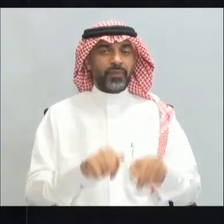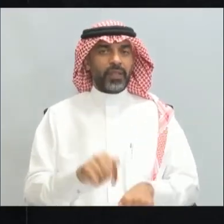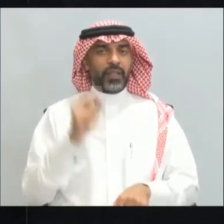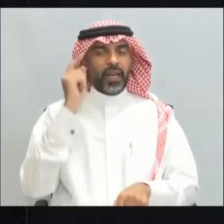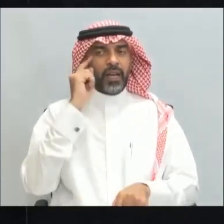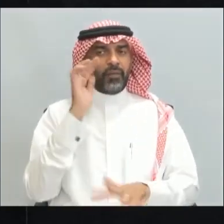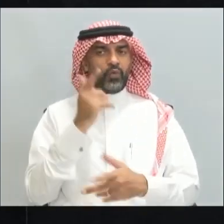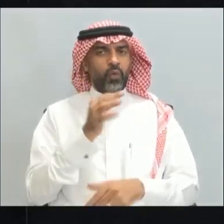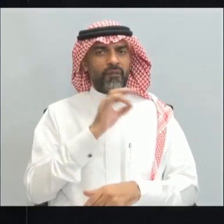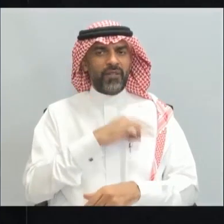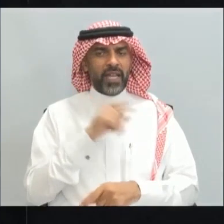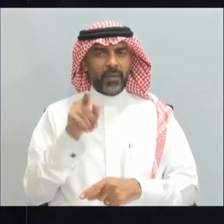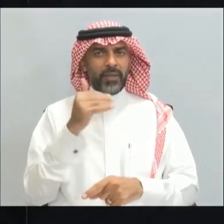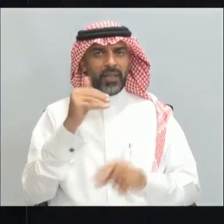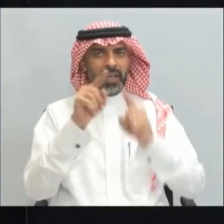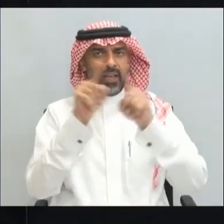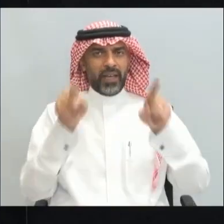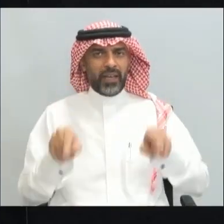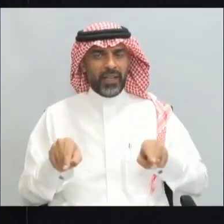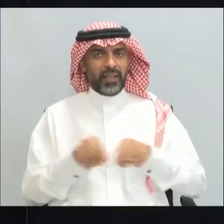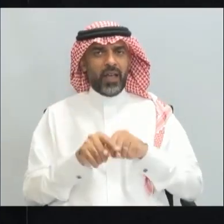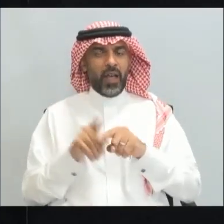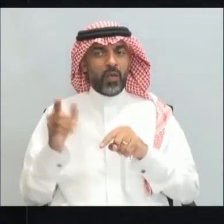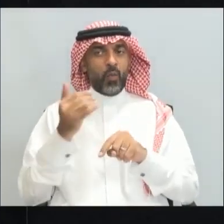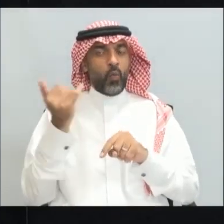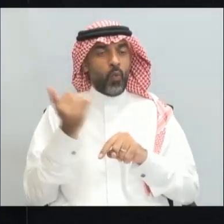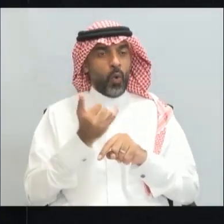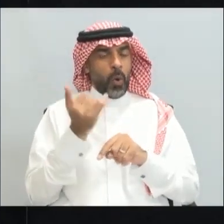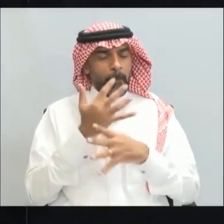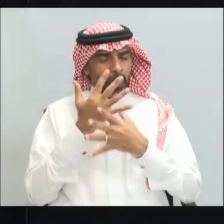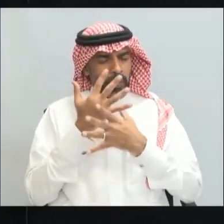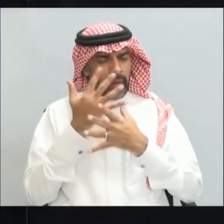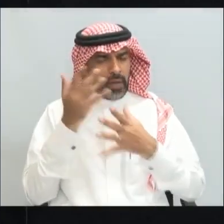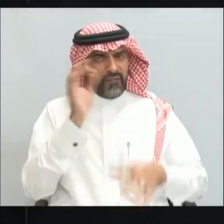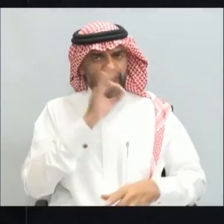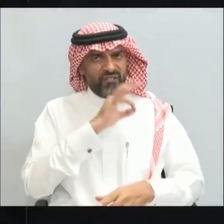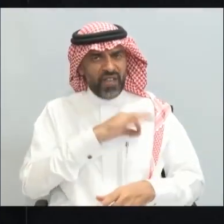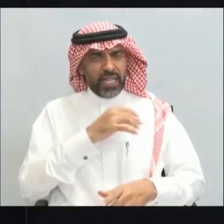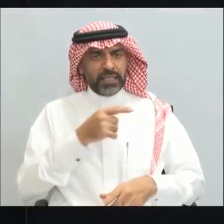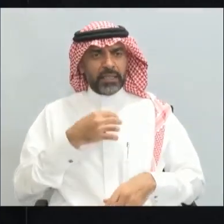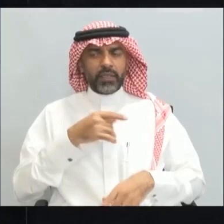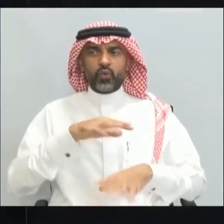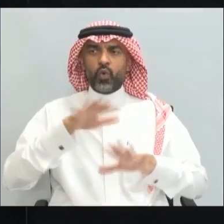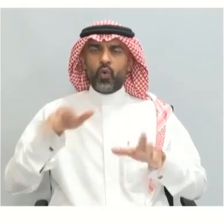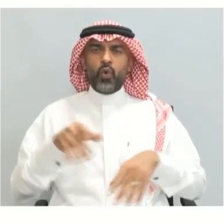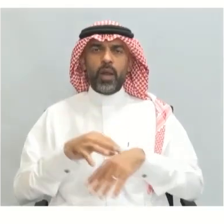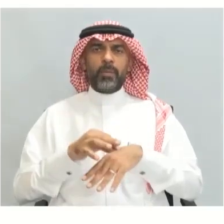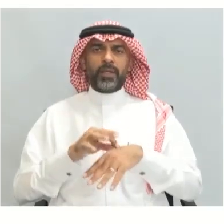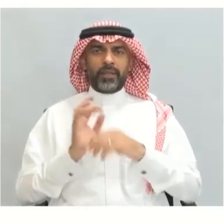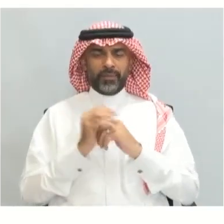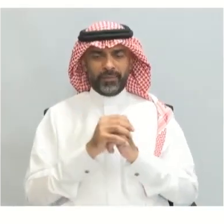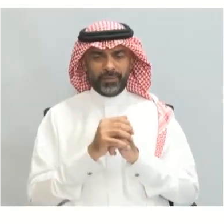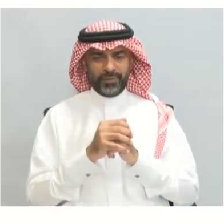فوائد الخريطه التي تعد فوائد كثيره تستفيد فيد منها او يستفيد منها